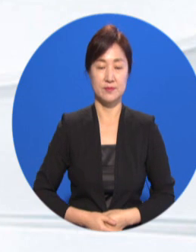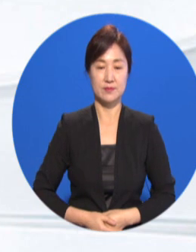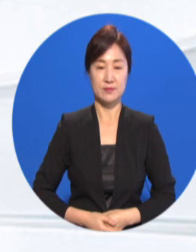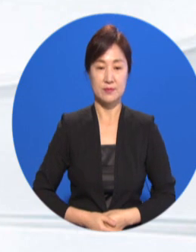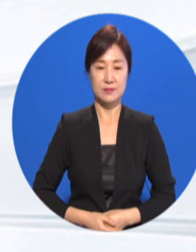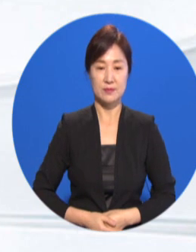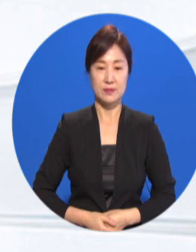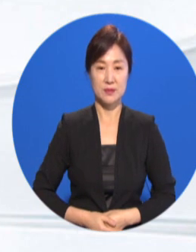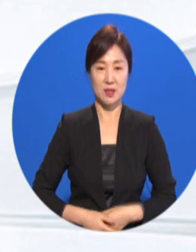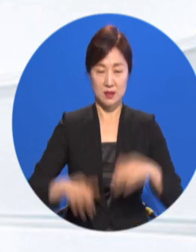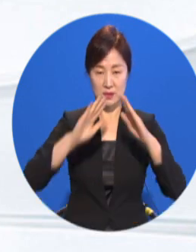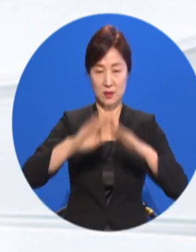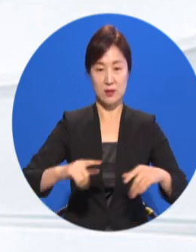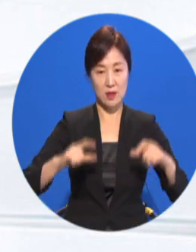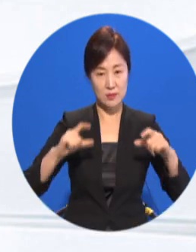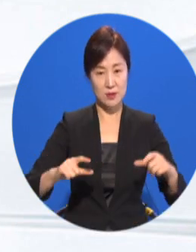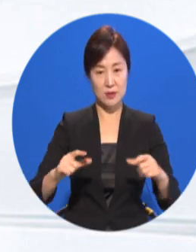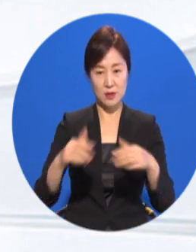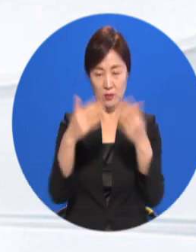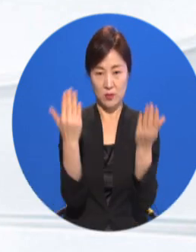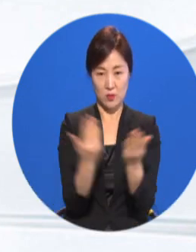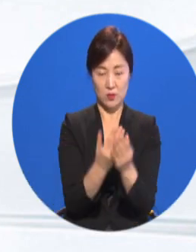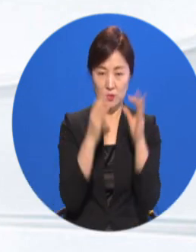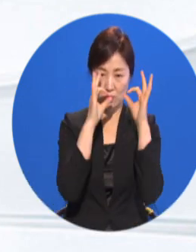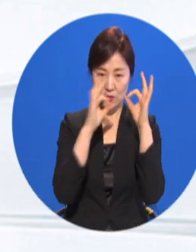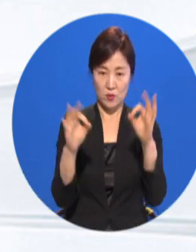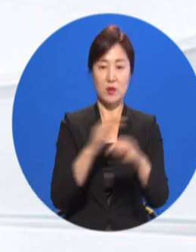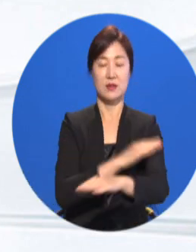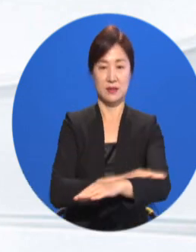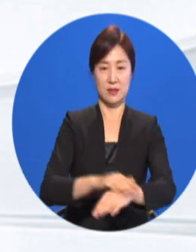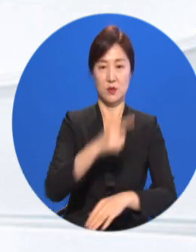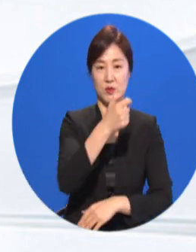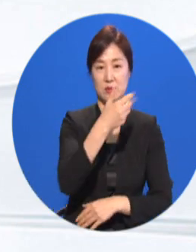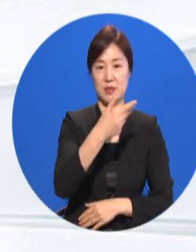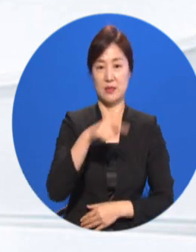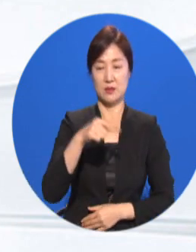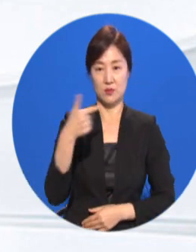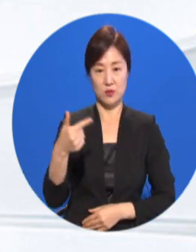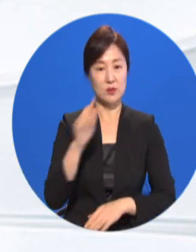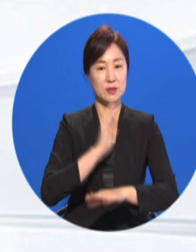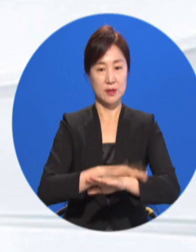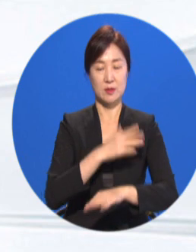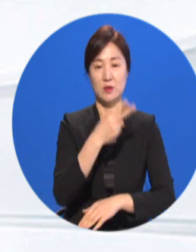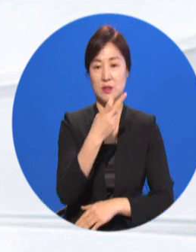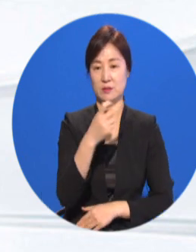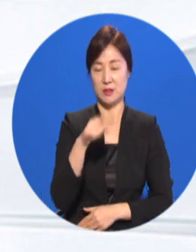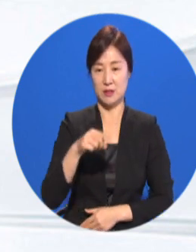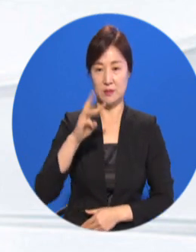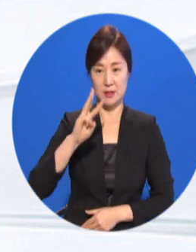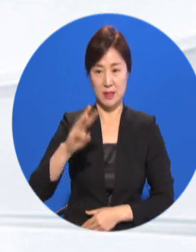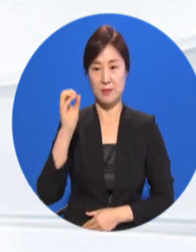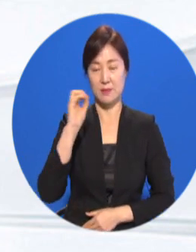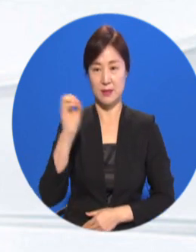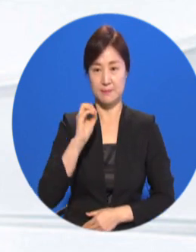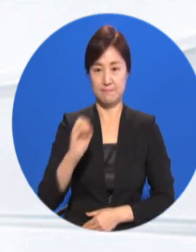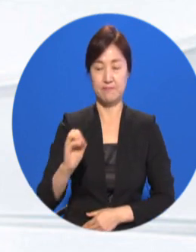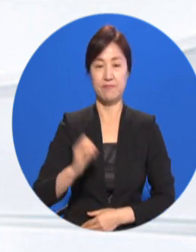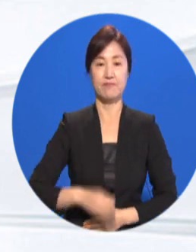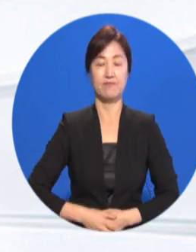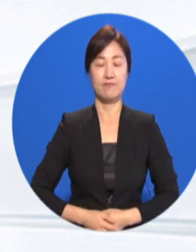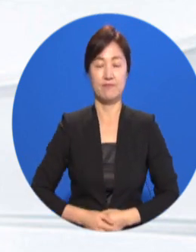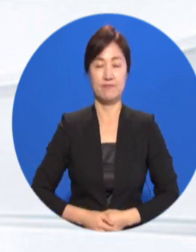전남 전체적으로 보면 자라고 있다는 평가가 68.6% 잘못하고 있다는 평가가 12.3% 로